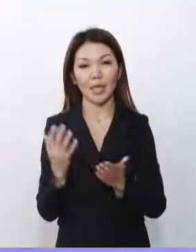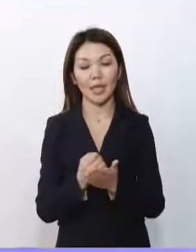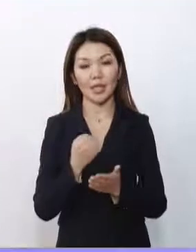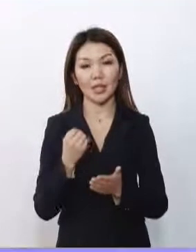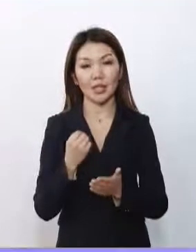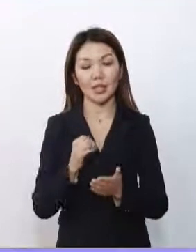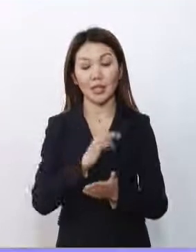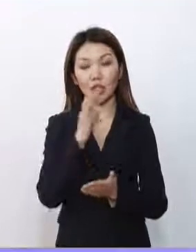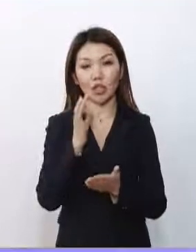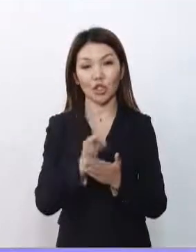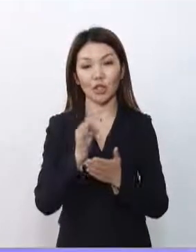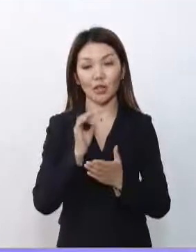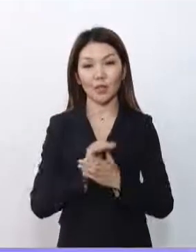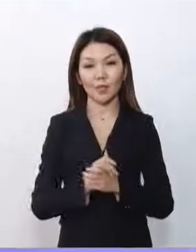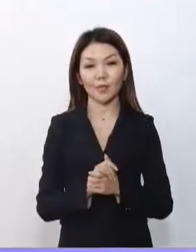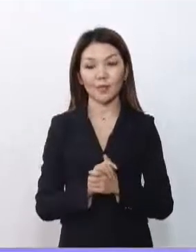частные